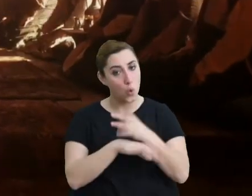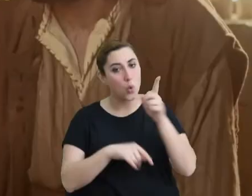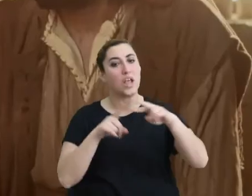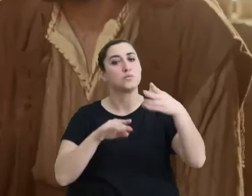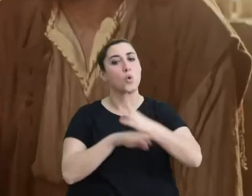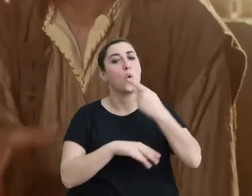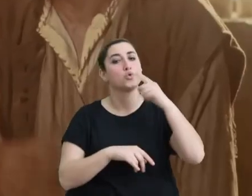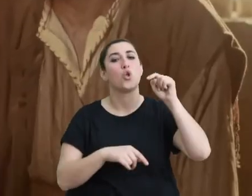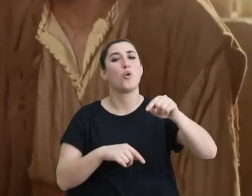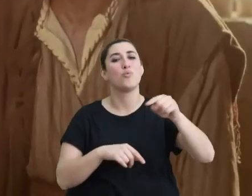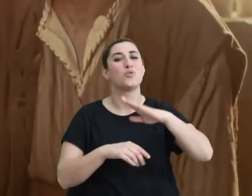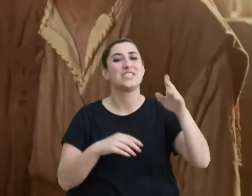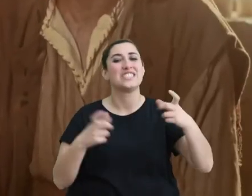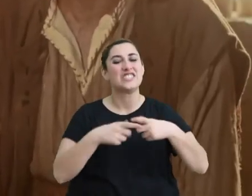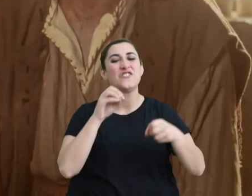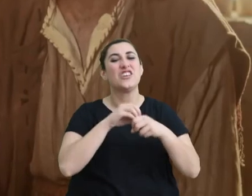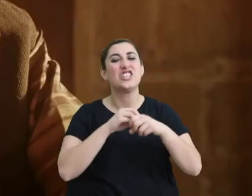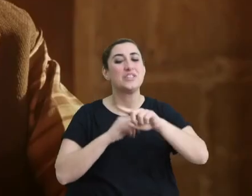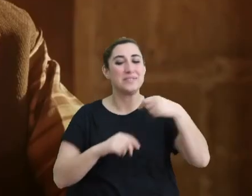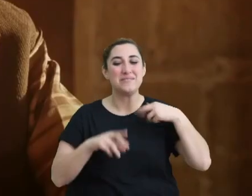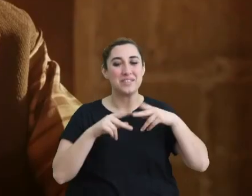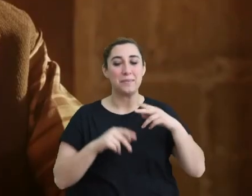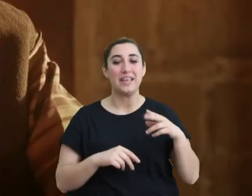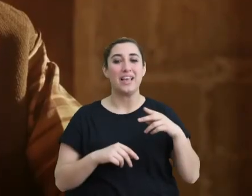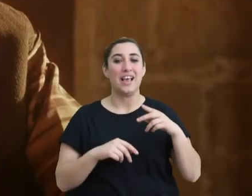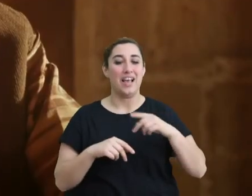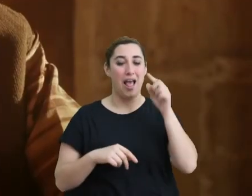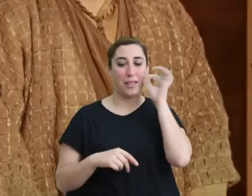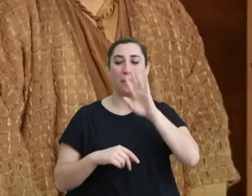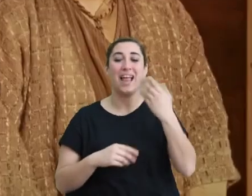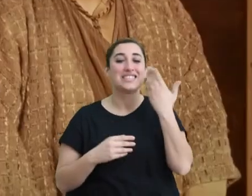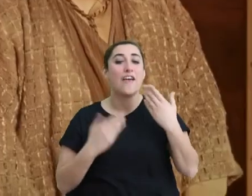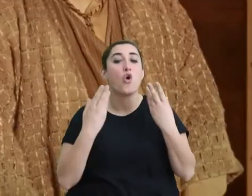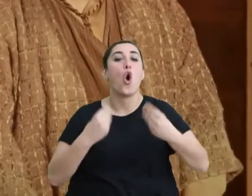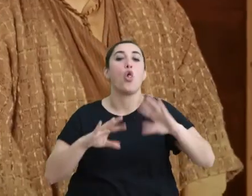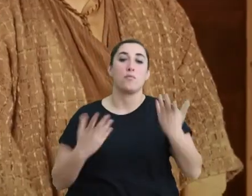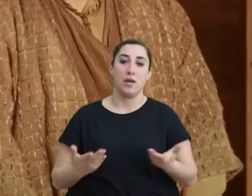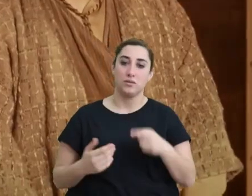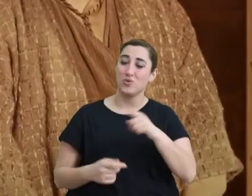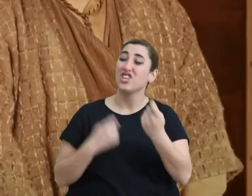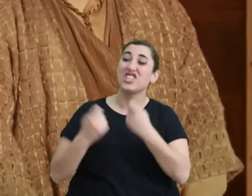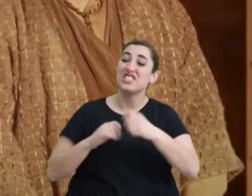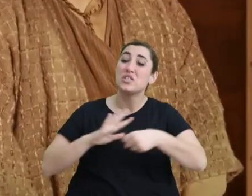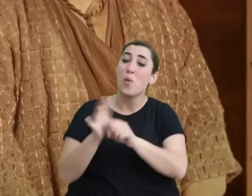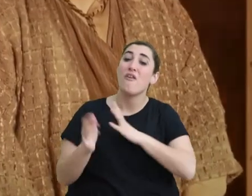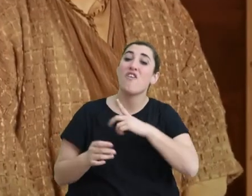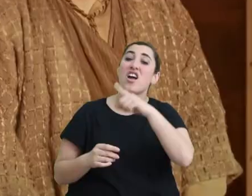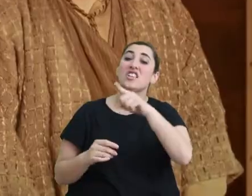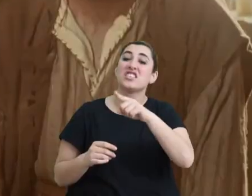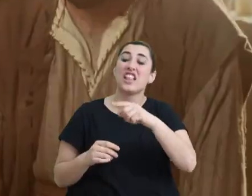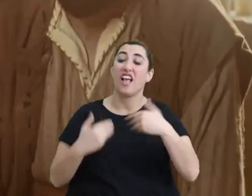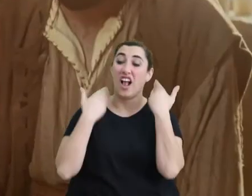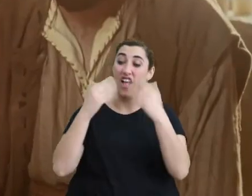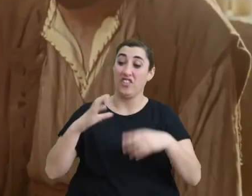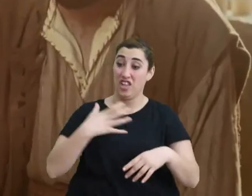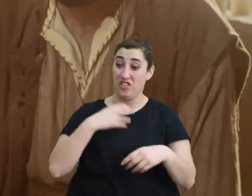doğru konuşur. Medreseli sınıfı ölür de az etmez bizim gibi ayı takımından, köylüden, kömetten. Moğol'un zulmü var imiş memlekette. Selçuklu'nun kadısı